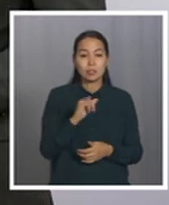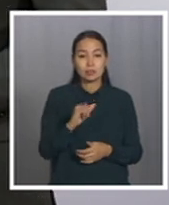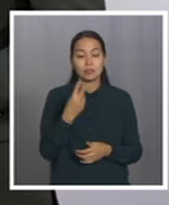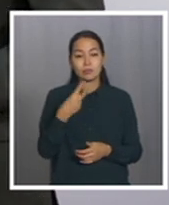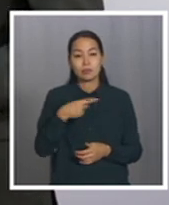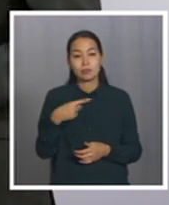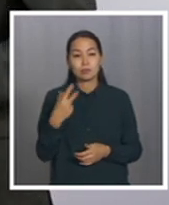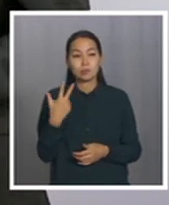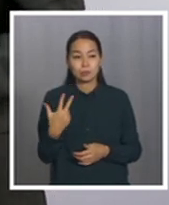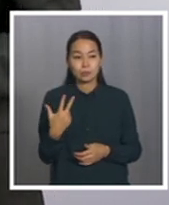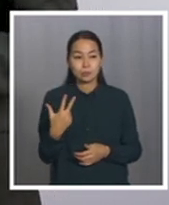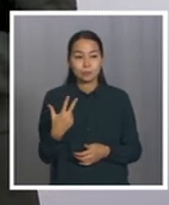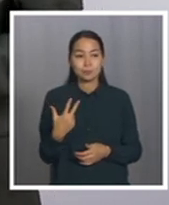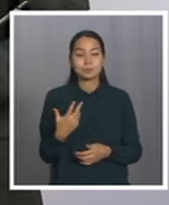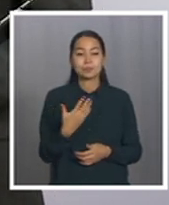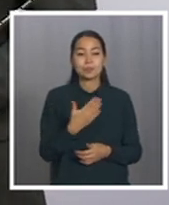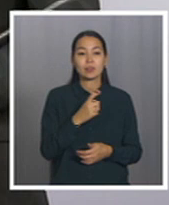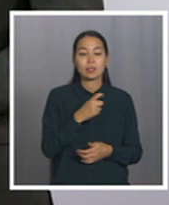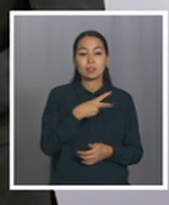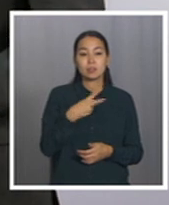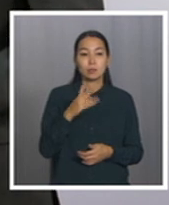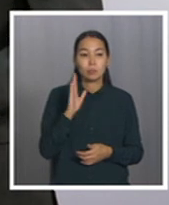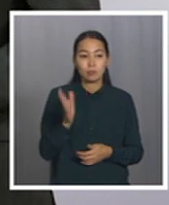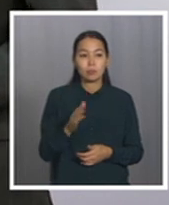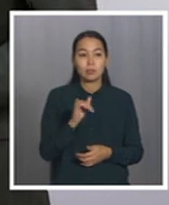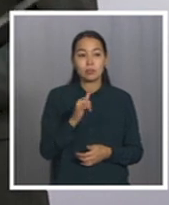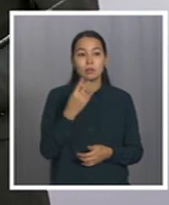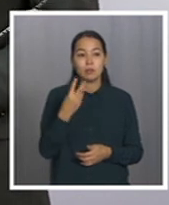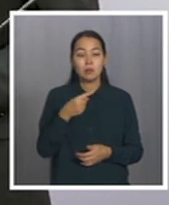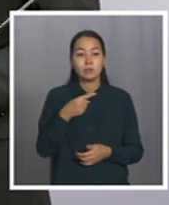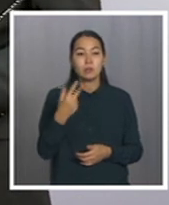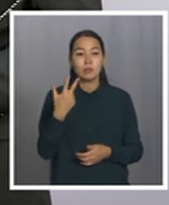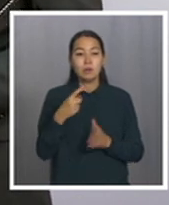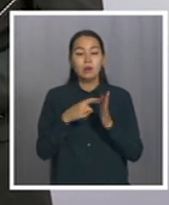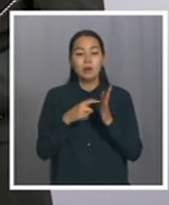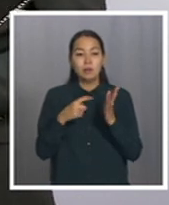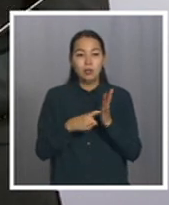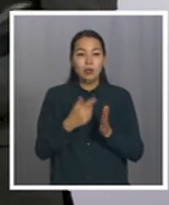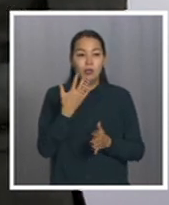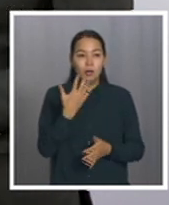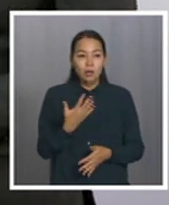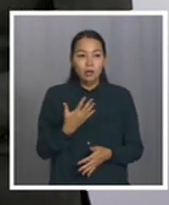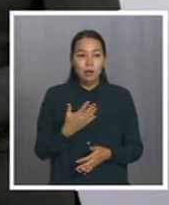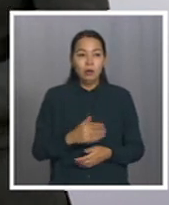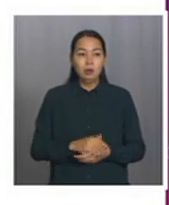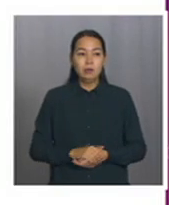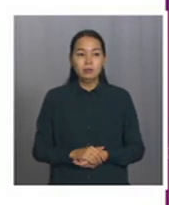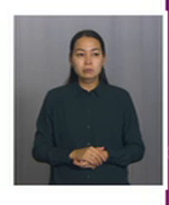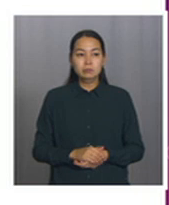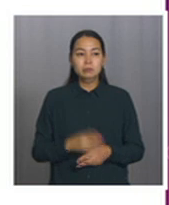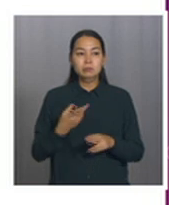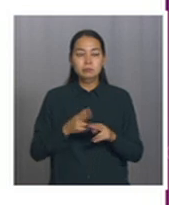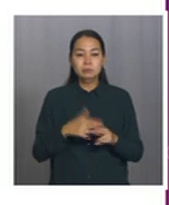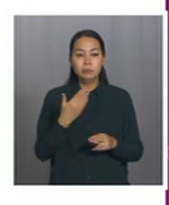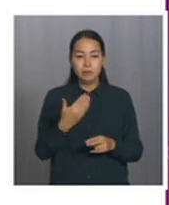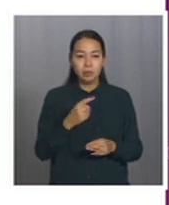минус 3-ке. Демек x тең болады y квадрат минус 3 бөлінген 5-ке. Яғни біз x-ті y